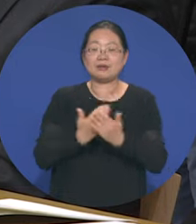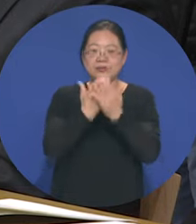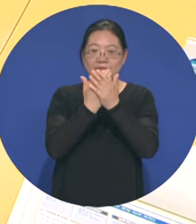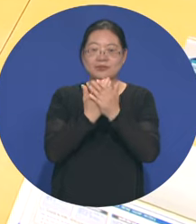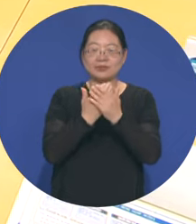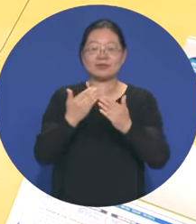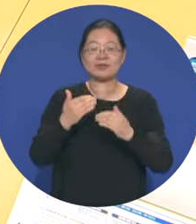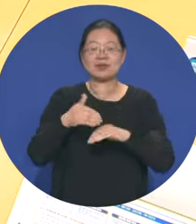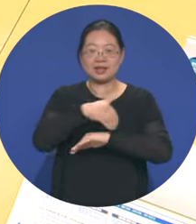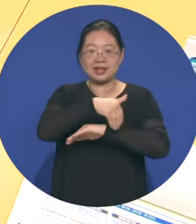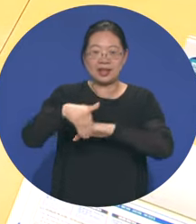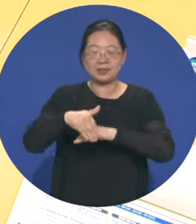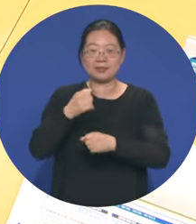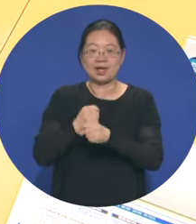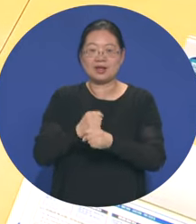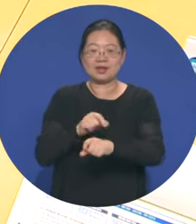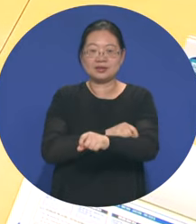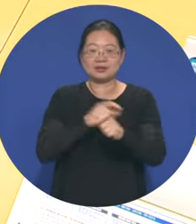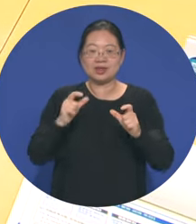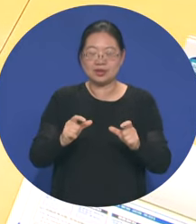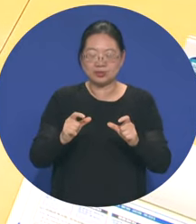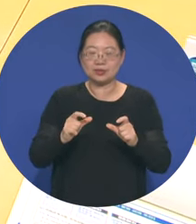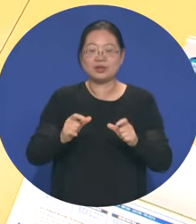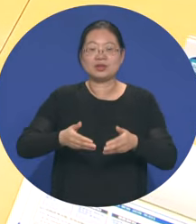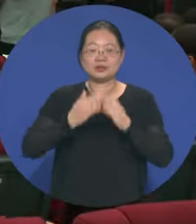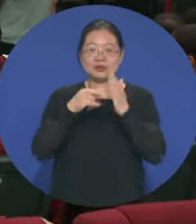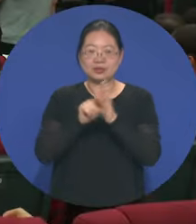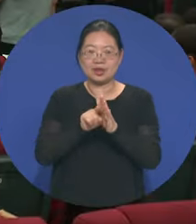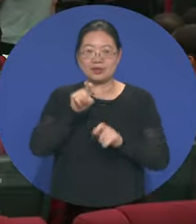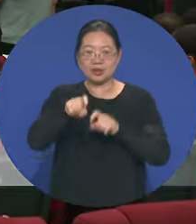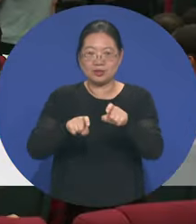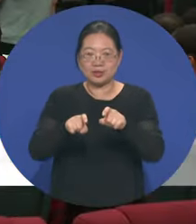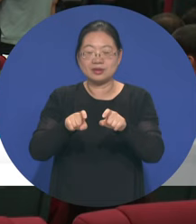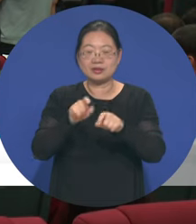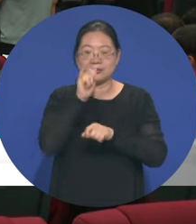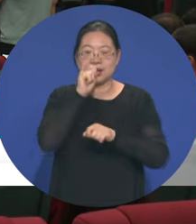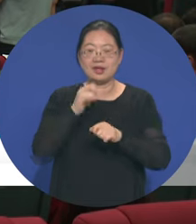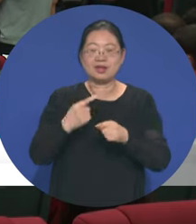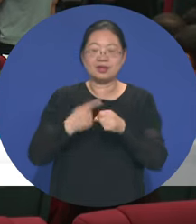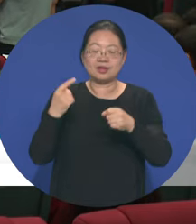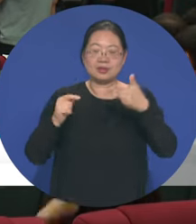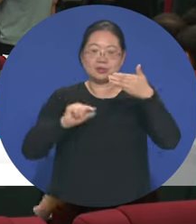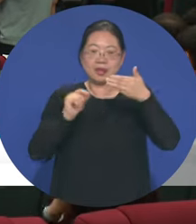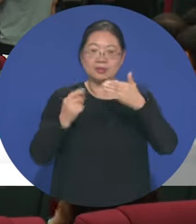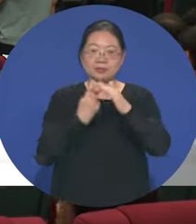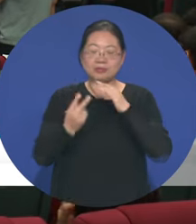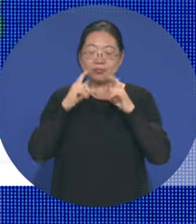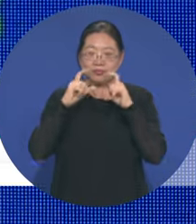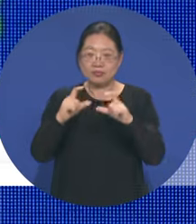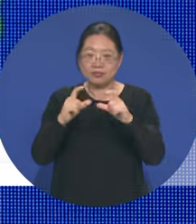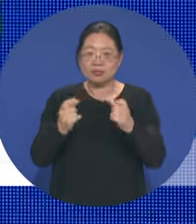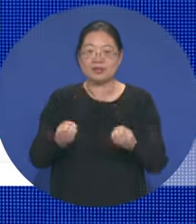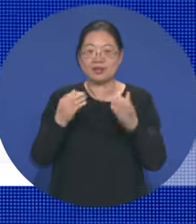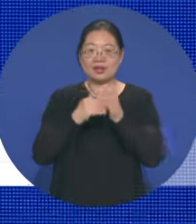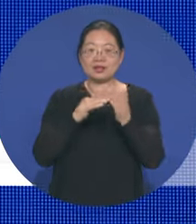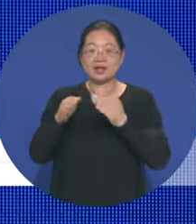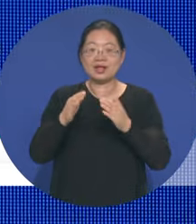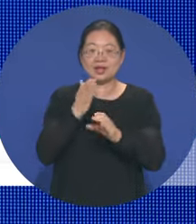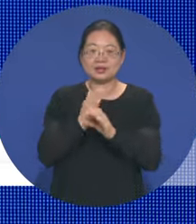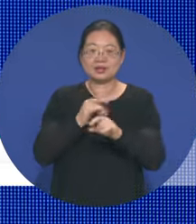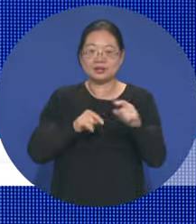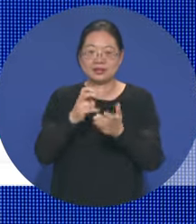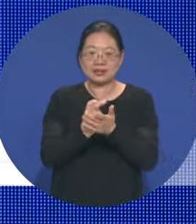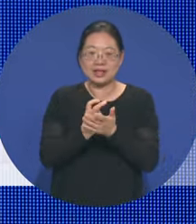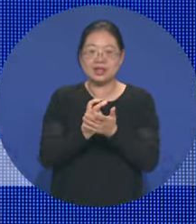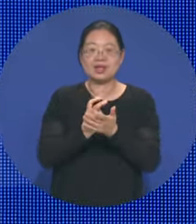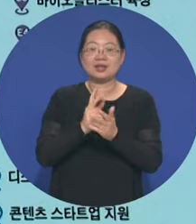수립하며 특자도 설치를 향해 뚜벅뚜벅 걸어갔습니다. 지난해 9월 비전 선포식을 열고 핵심 정책과 사업을